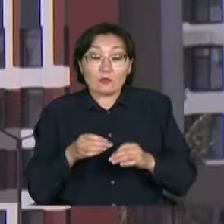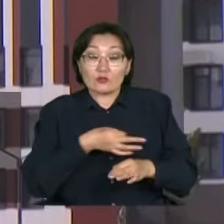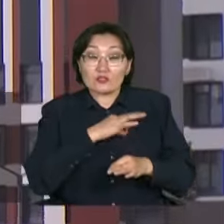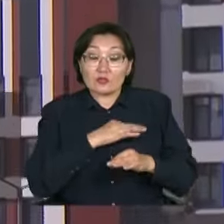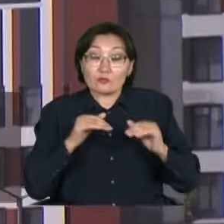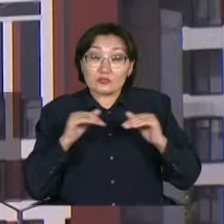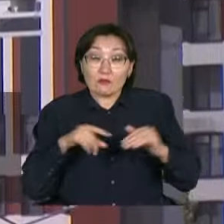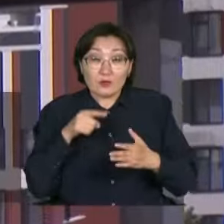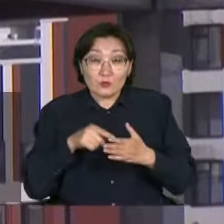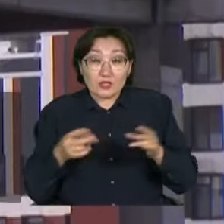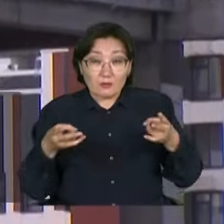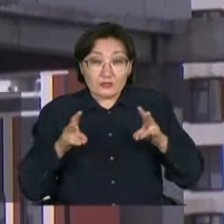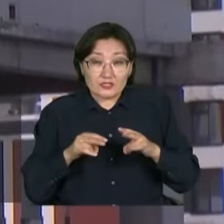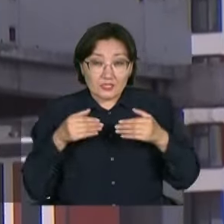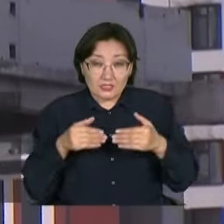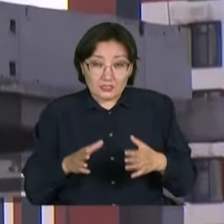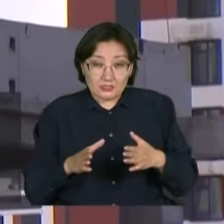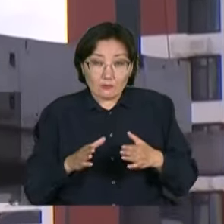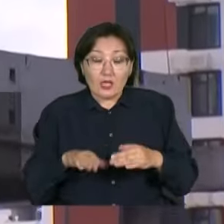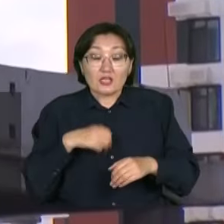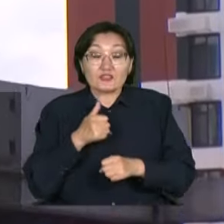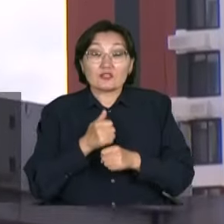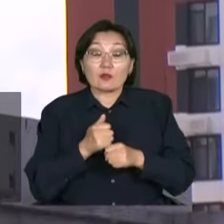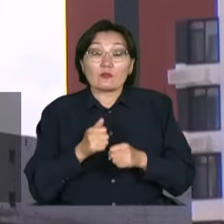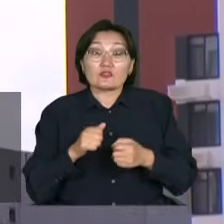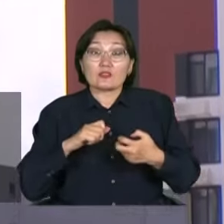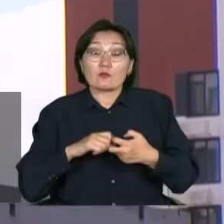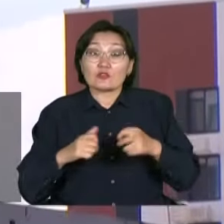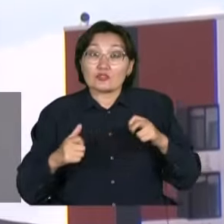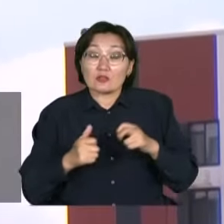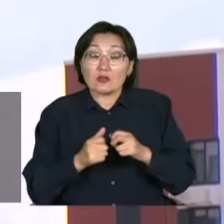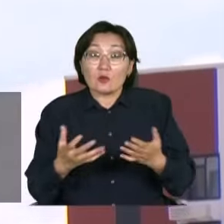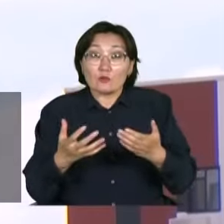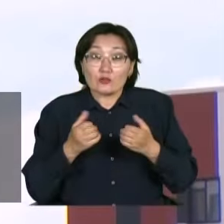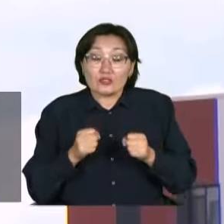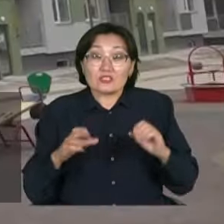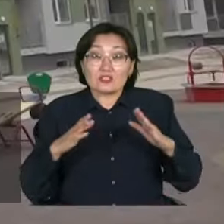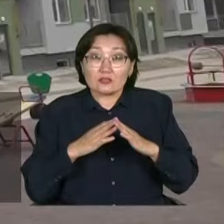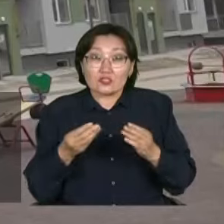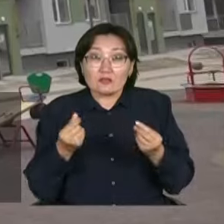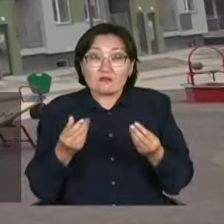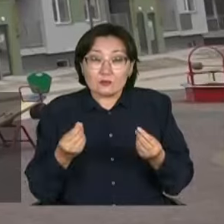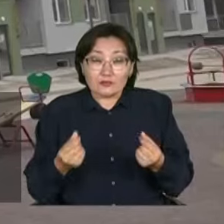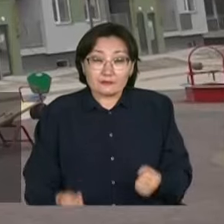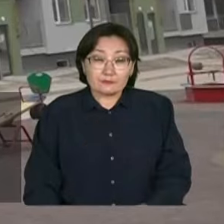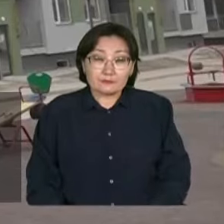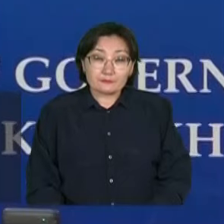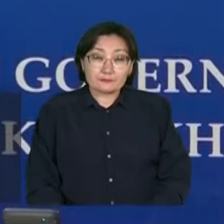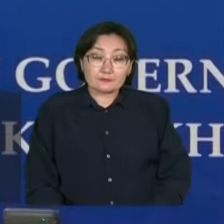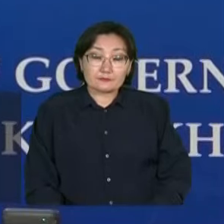юридическом уровне вопрос остается открытым. Основная загвоздка кроется в получении жилищных выплат.